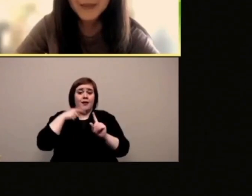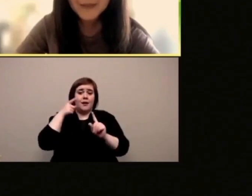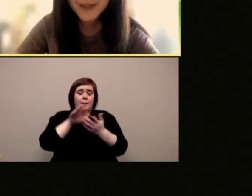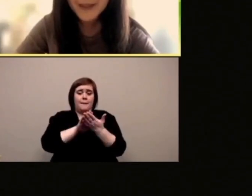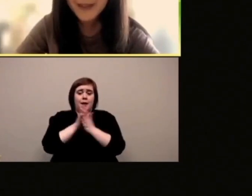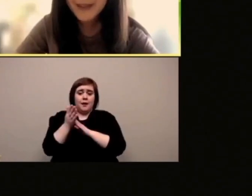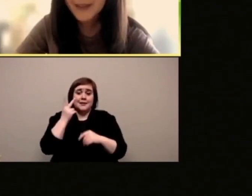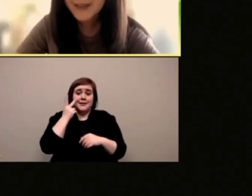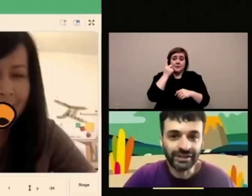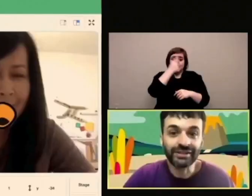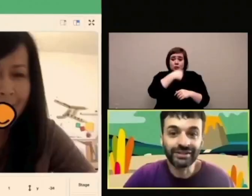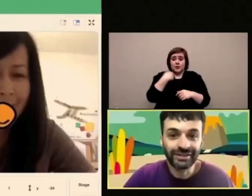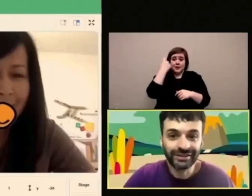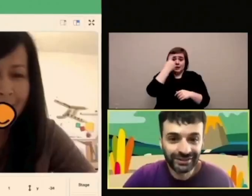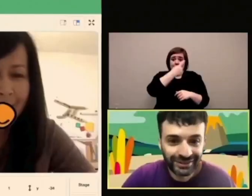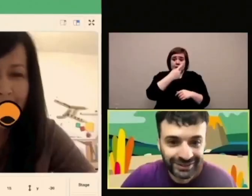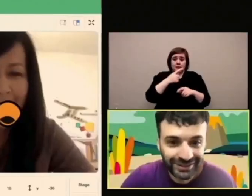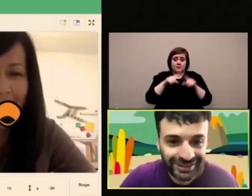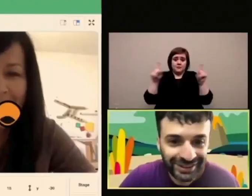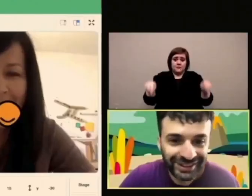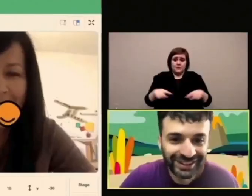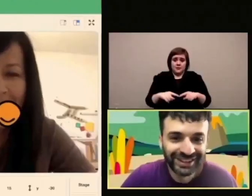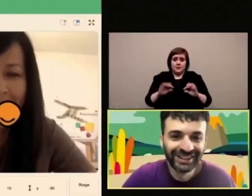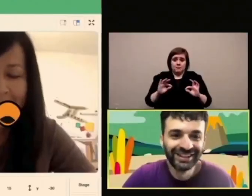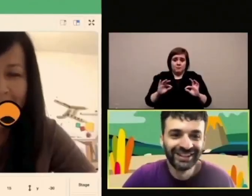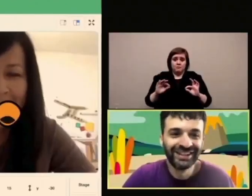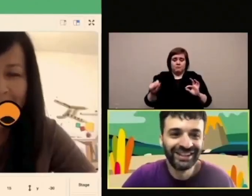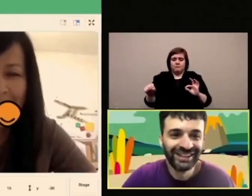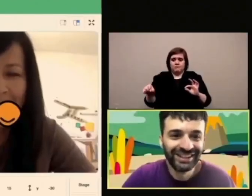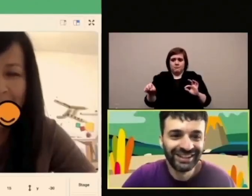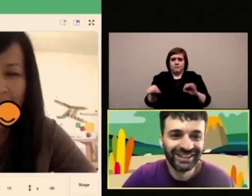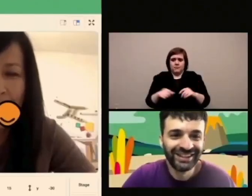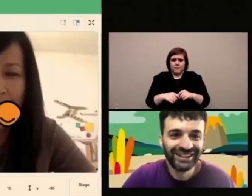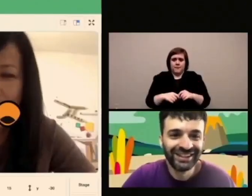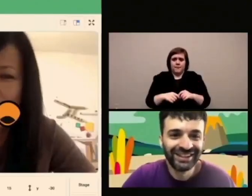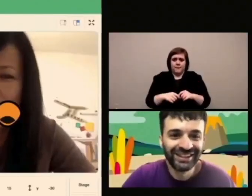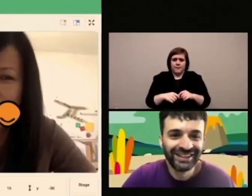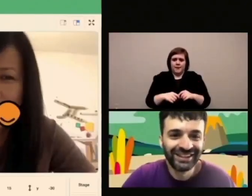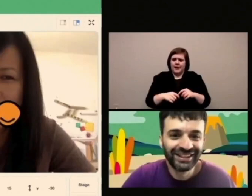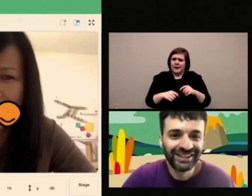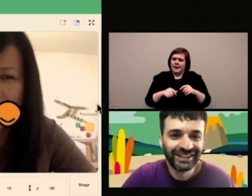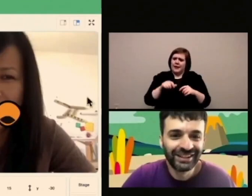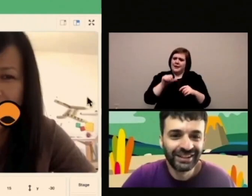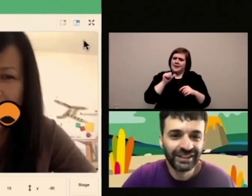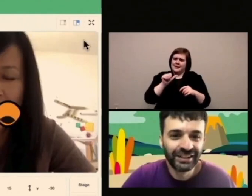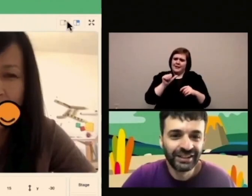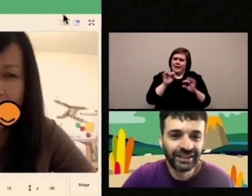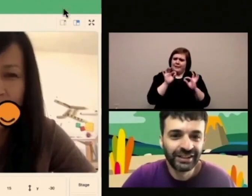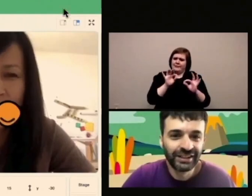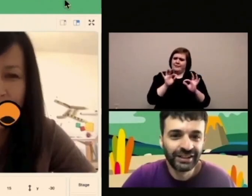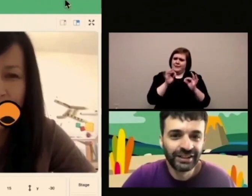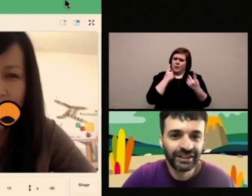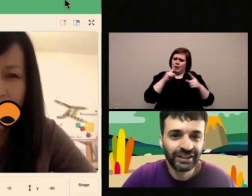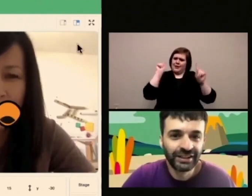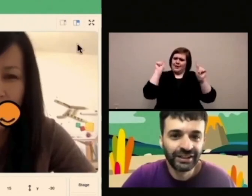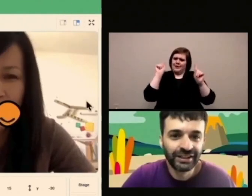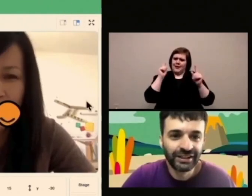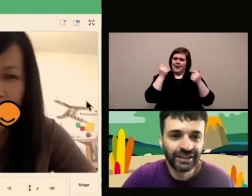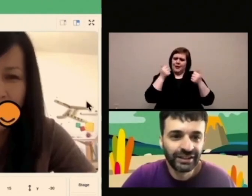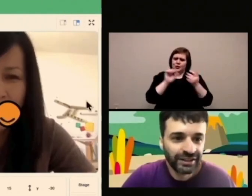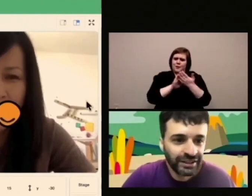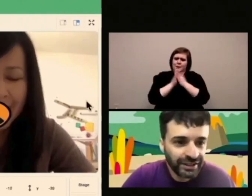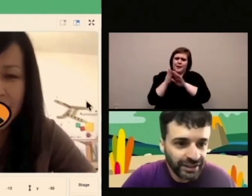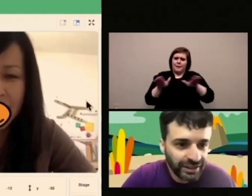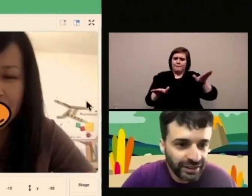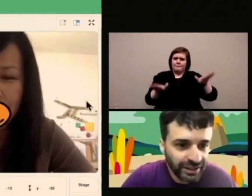ちょっとあの技術的に問題があるのではいじゃあ私から